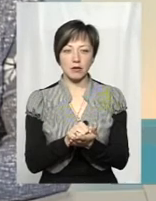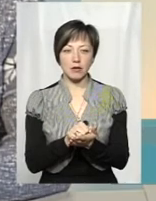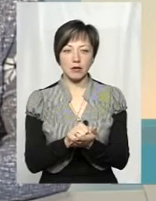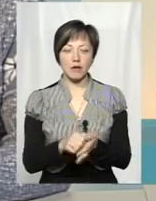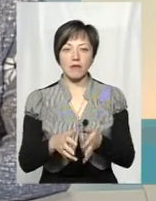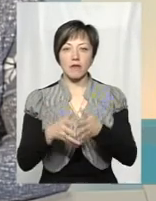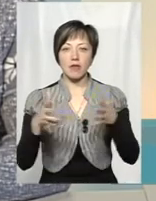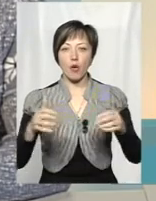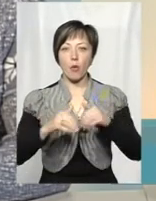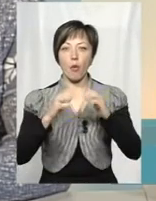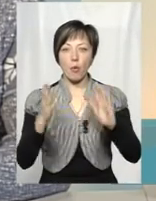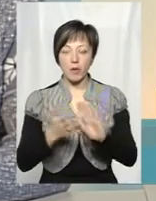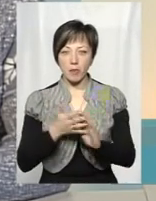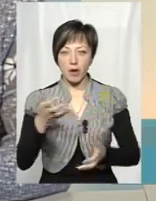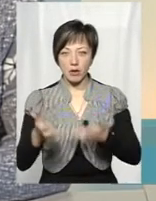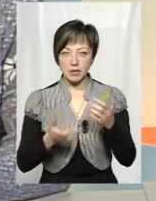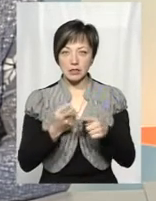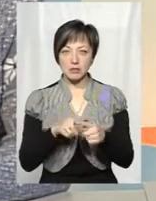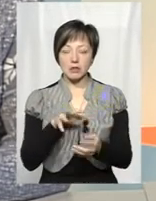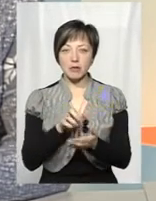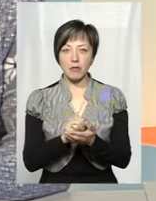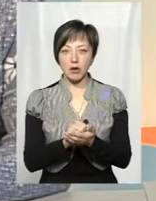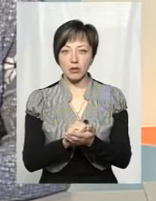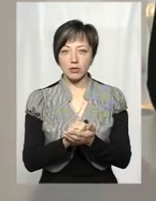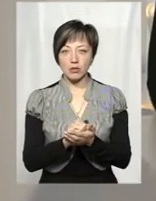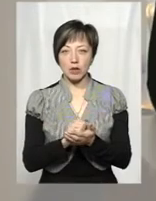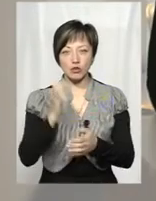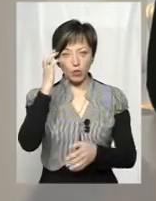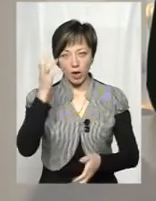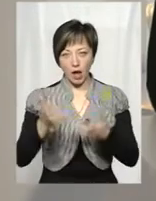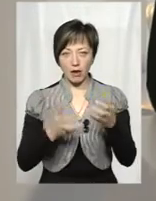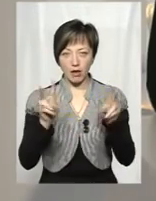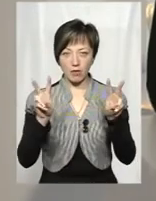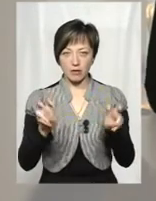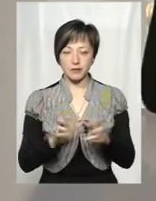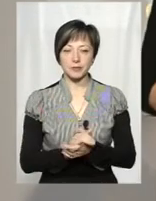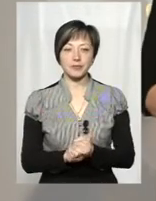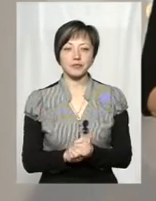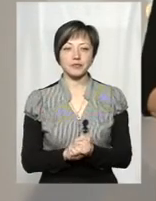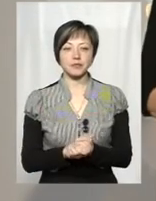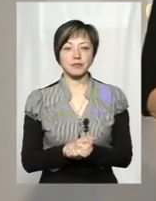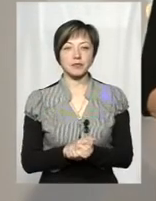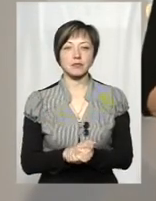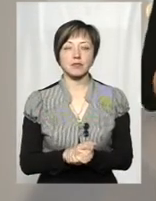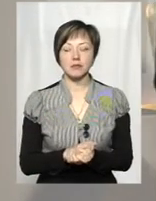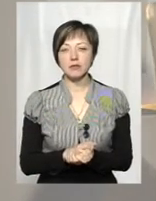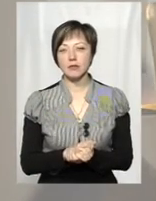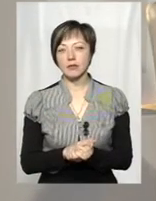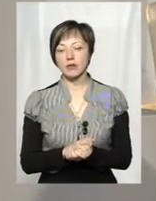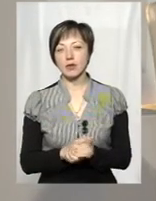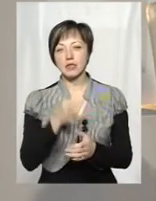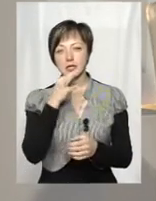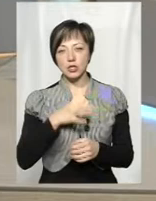в великому об'ємі археологам, тим займаються чорні археологи. Та святе місце порожнім не буває, так? А скажіть,